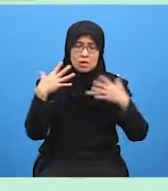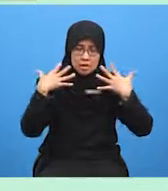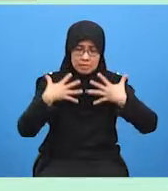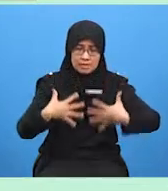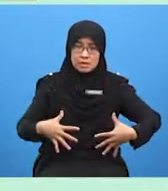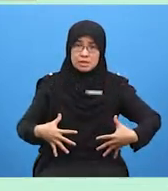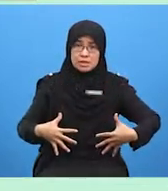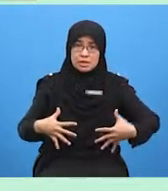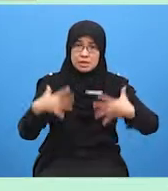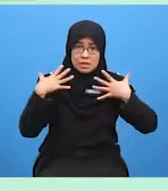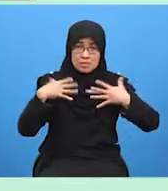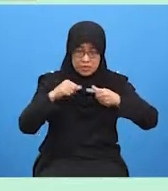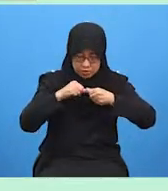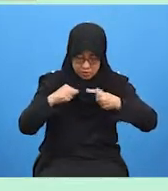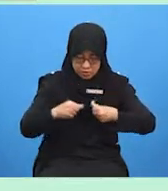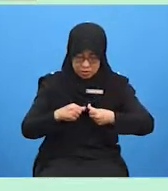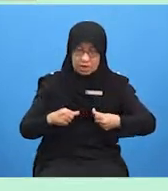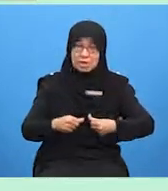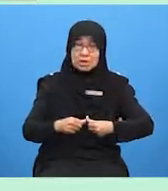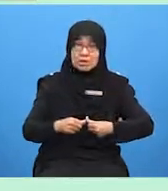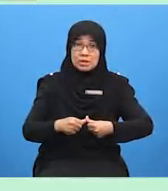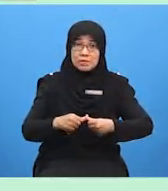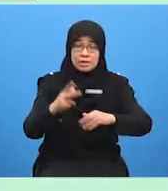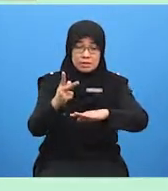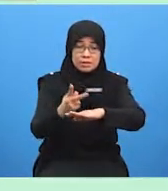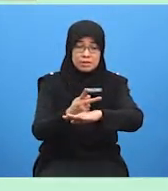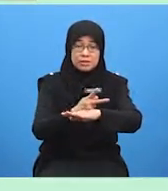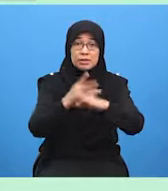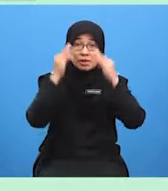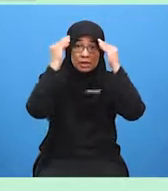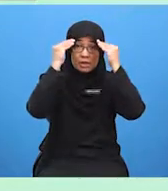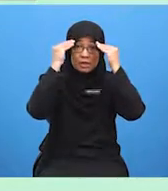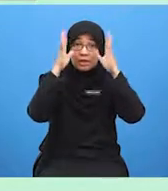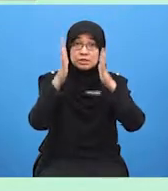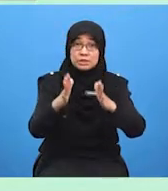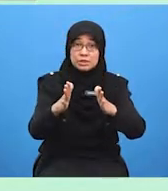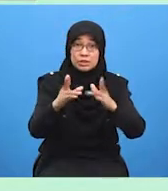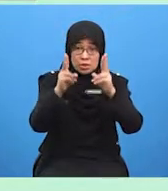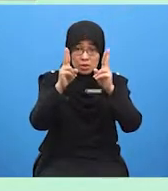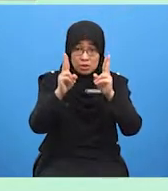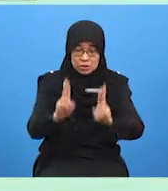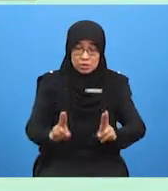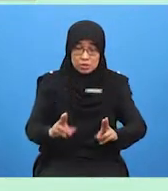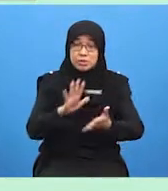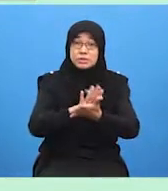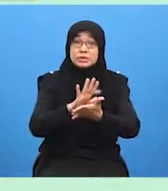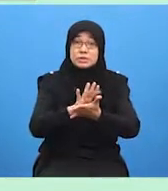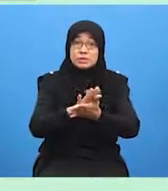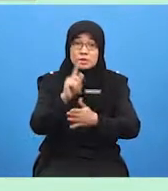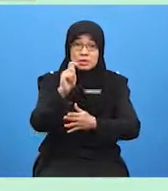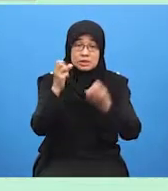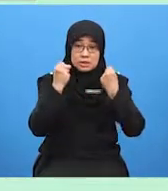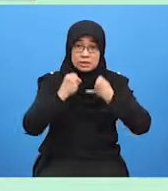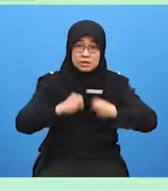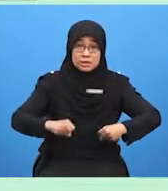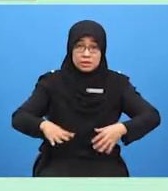terdiri daripada baju kebaya yang dipakai oleh guru, uniform sekolah, t-shirt,